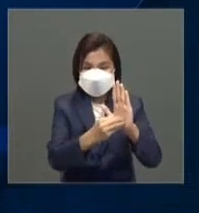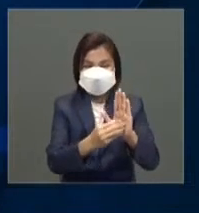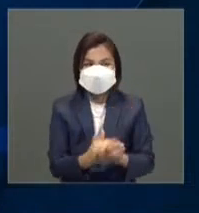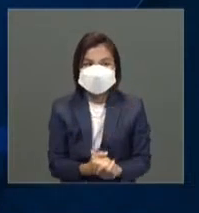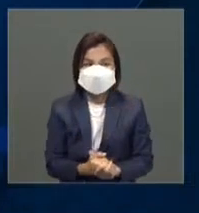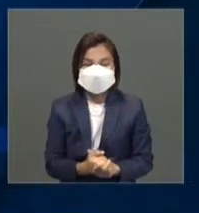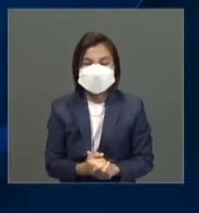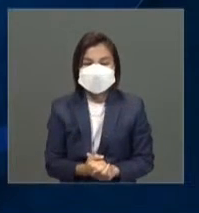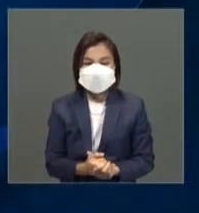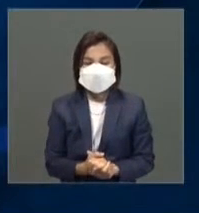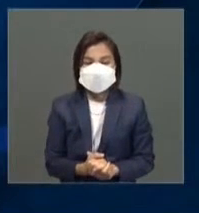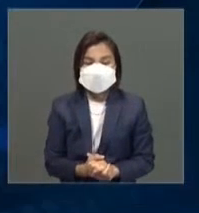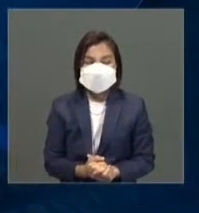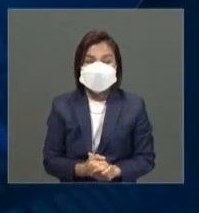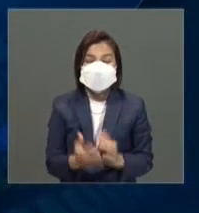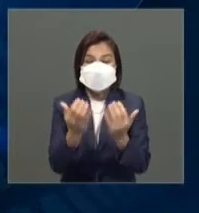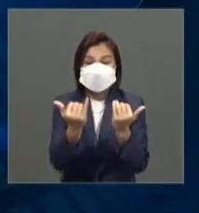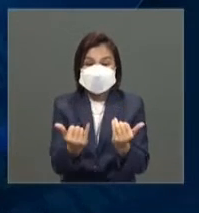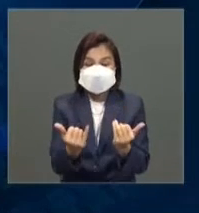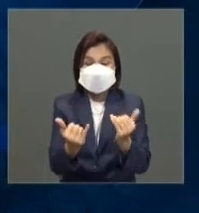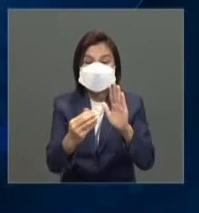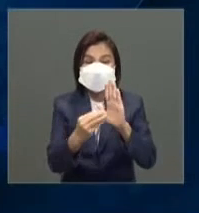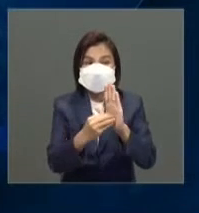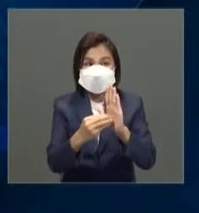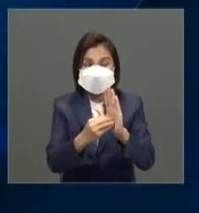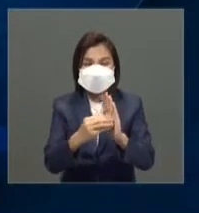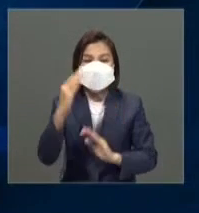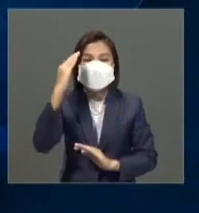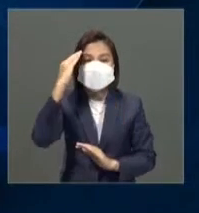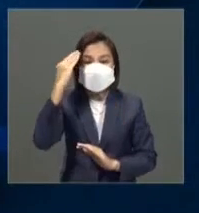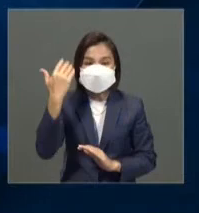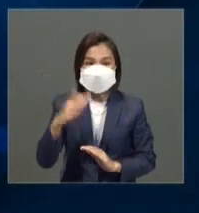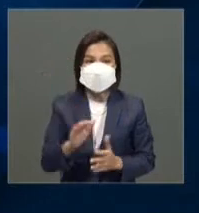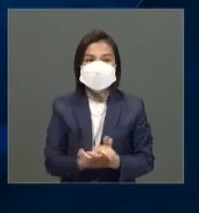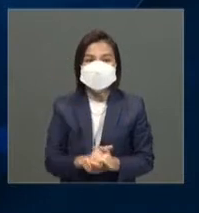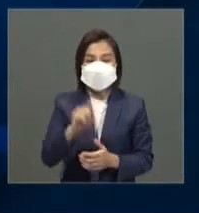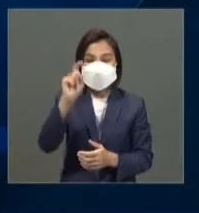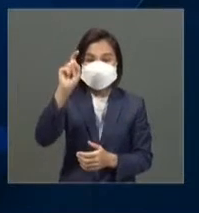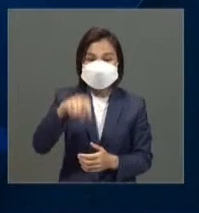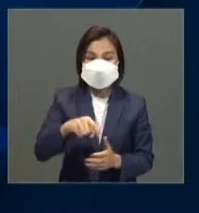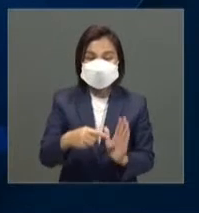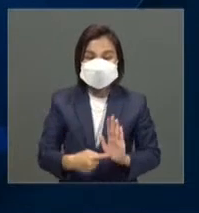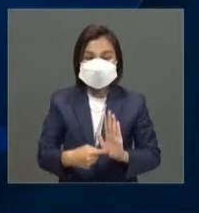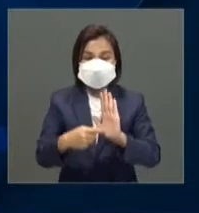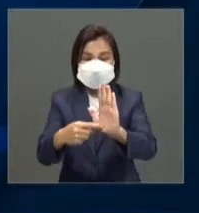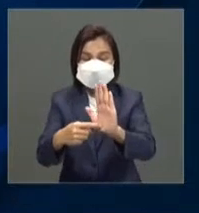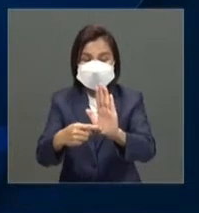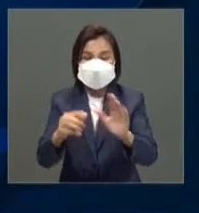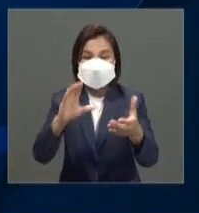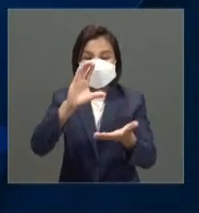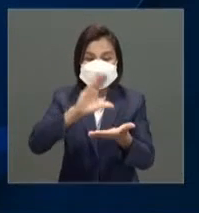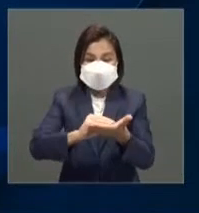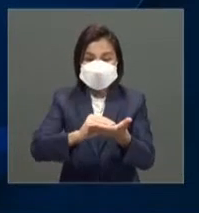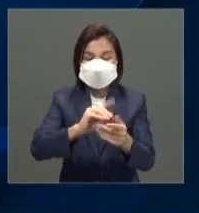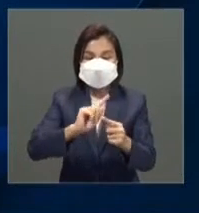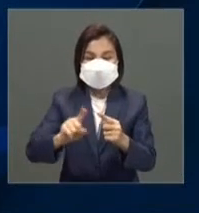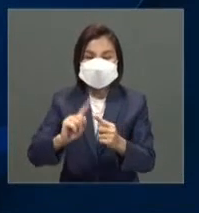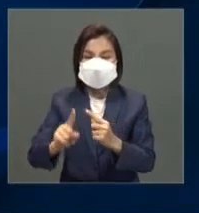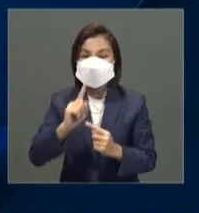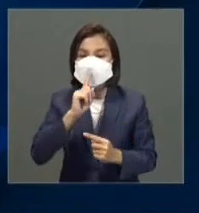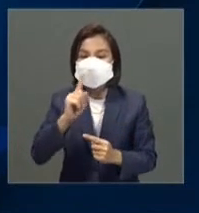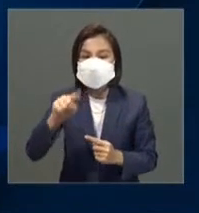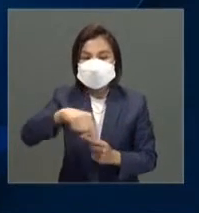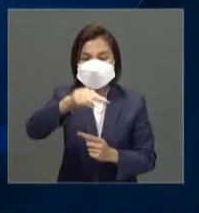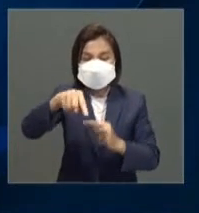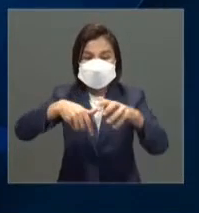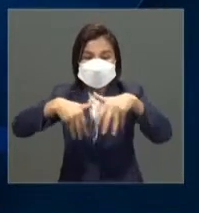ก็ตอนนี้ทางกรุงเทพมหานครก็ได้รับทราบนะครับจะต้องมีการนำเสนอชุดข้อมูลต่างๆเหล่านี้ต่อพี่น้องประช